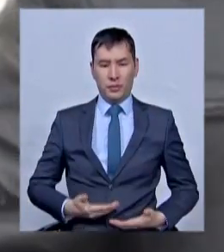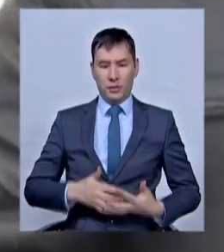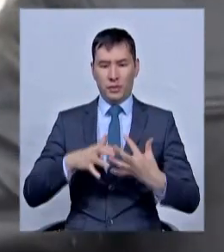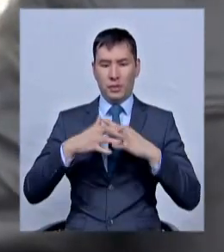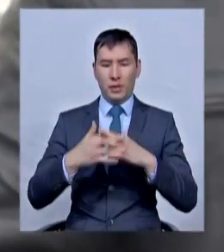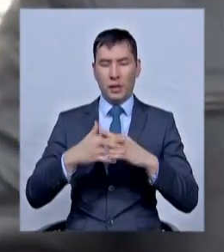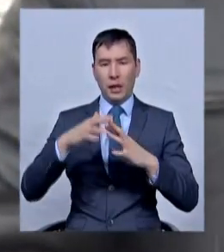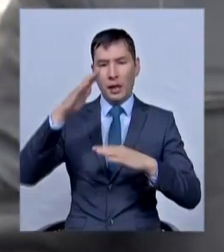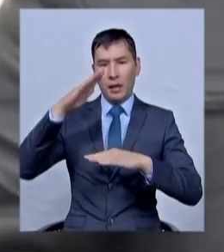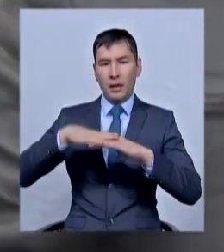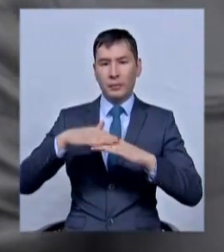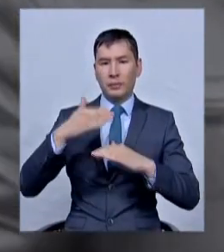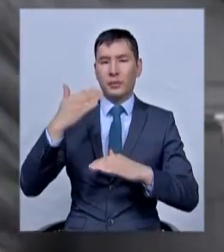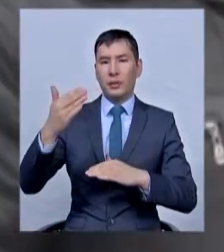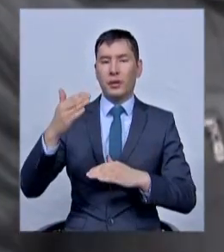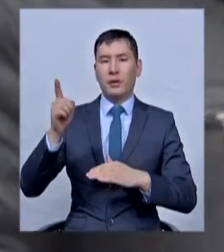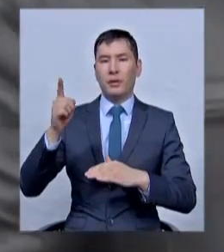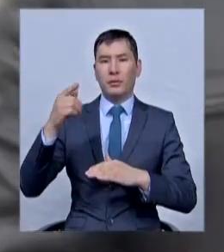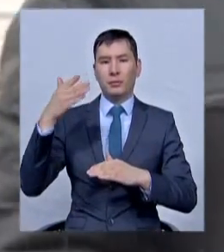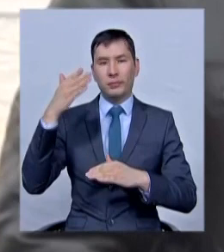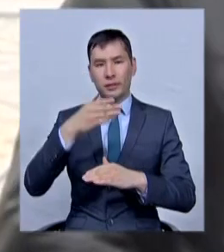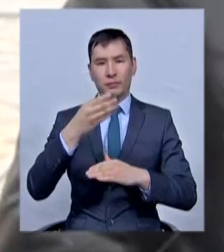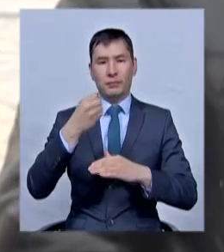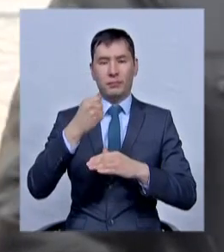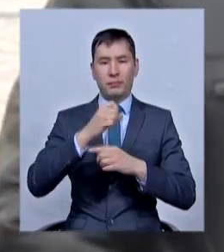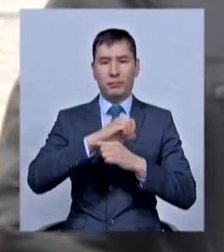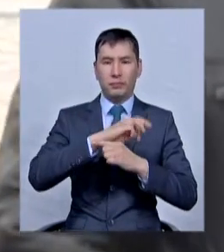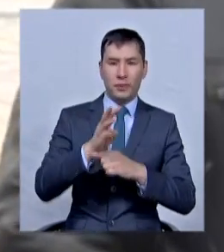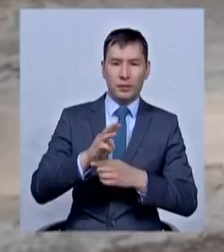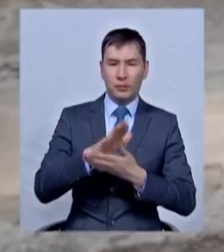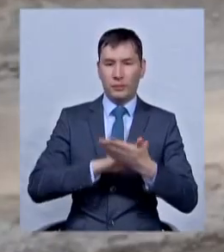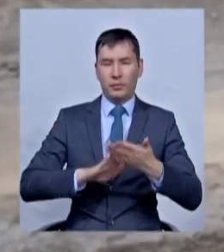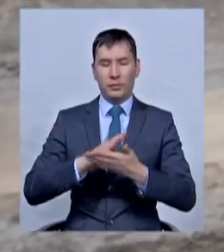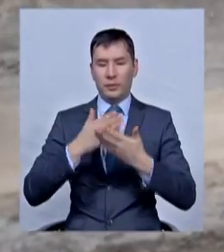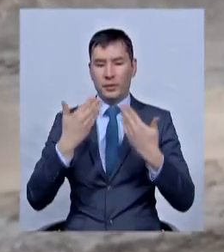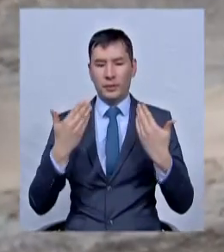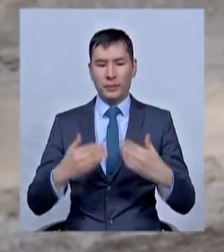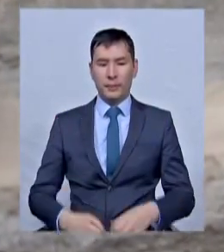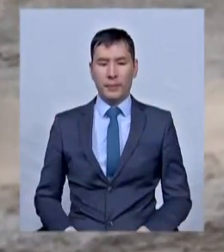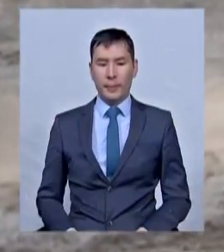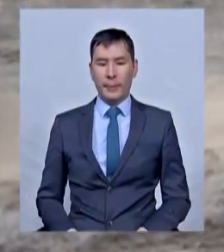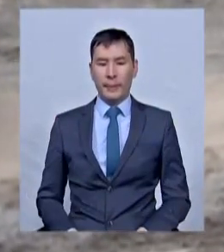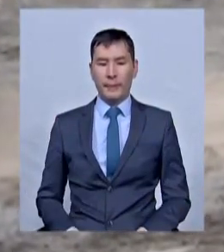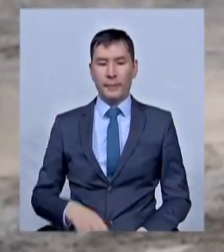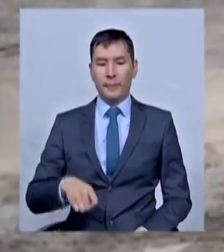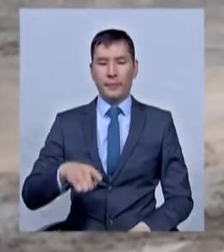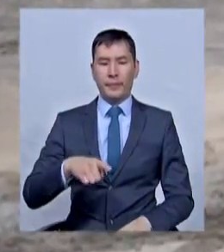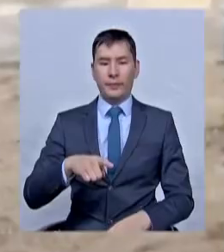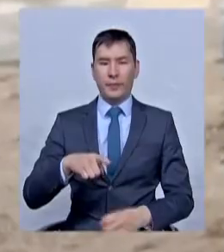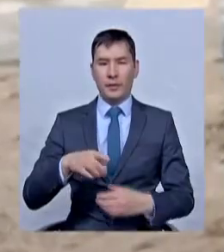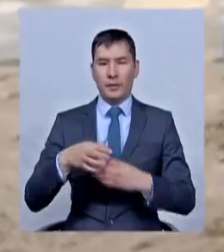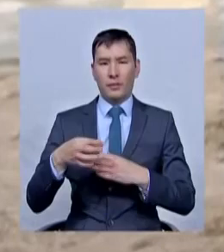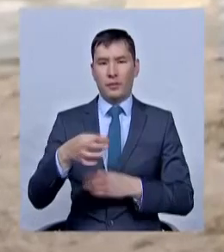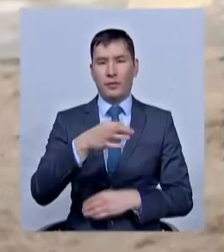әкімнің не қажеті бар, басқаның не қажеті бар? Оны өзіміз жасаймыз онда. Бұл Тұрар Рысқұлов ауданына қарасты